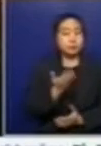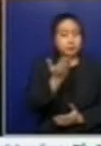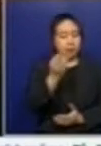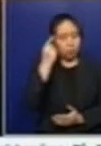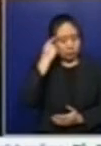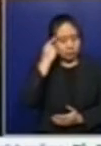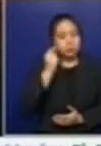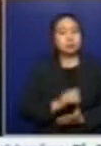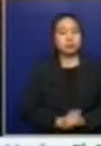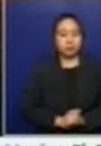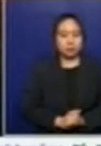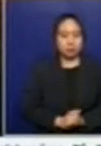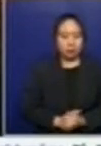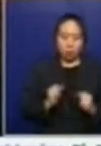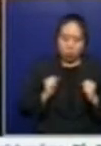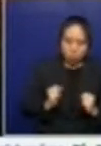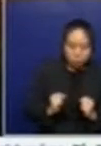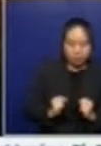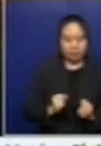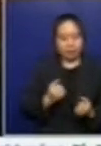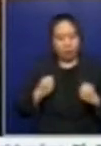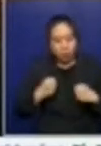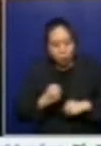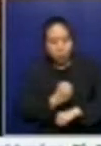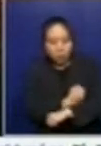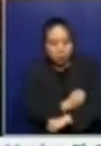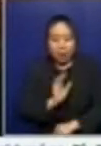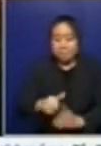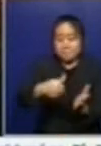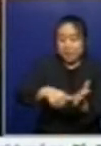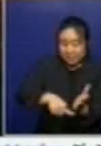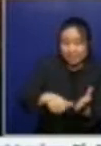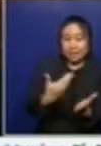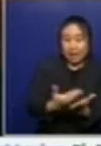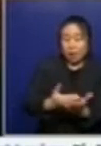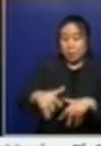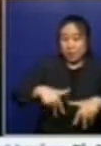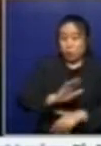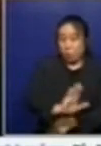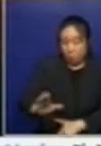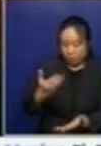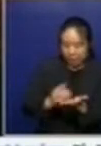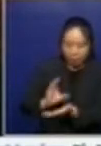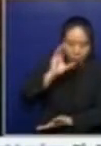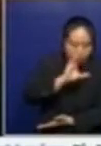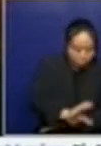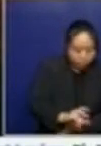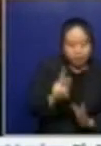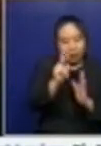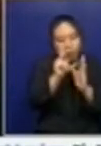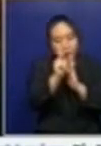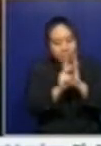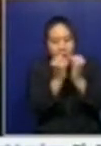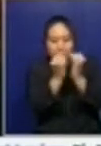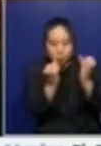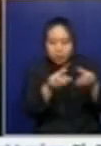ครับลงทุนลงแรงใช้งบมาซึ่งเป็นภาษีของประชาชนนะในการร่างรัฐธรรมนูญนะครับฉ